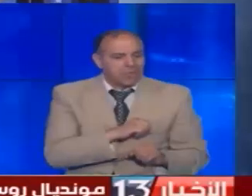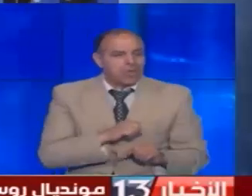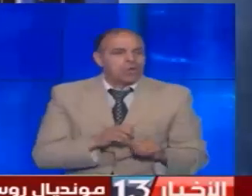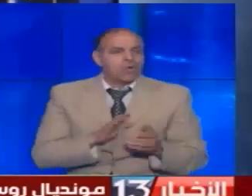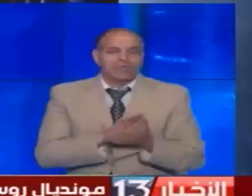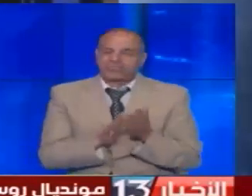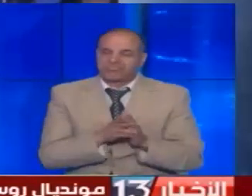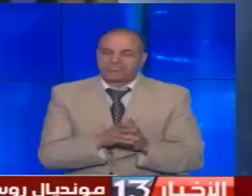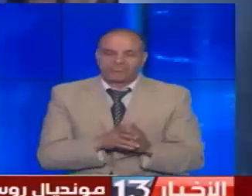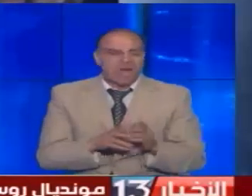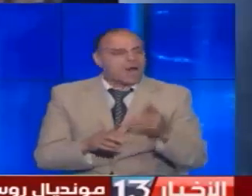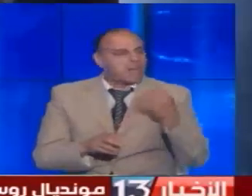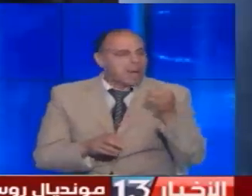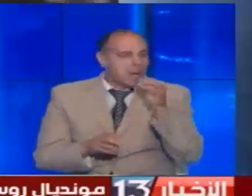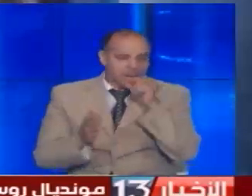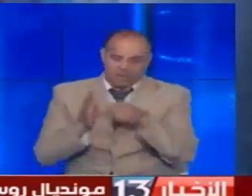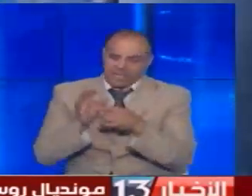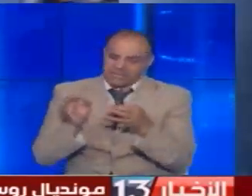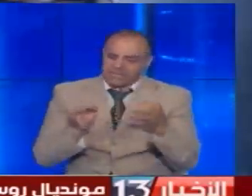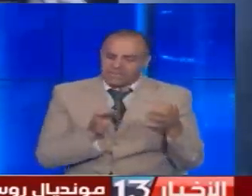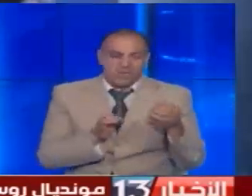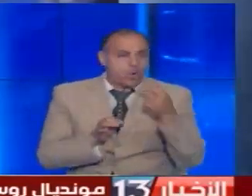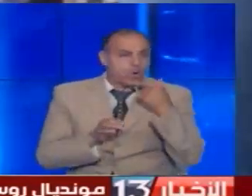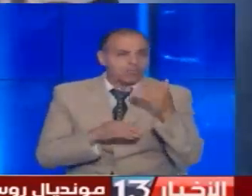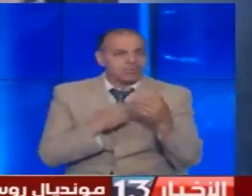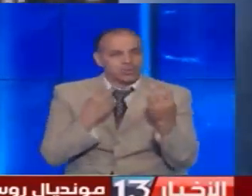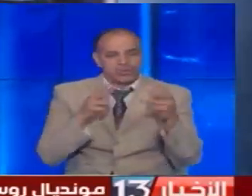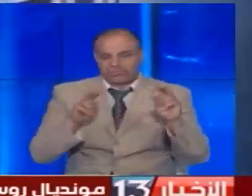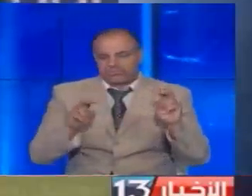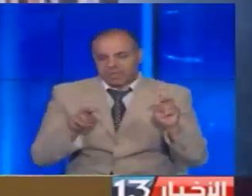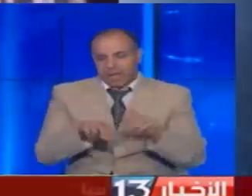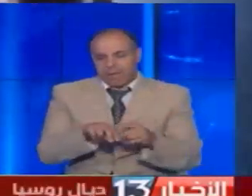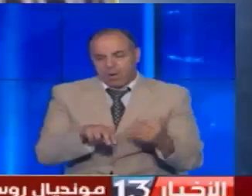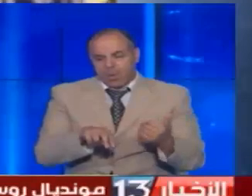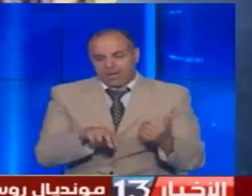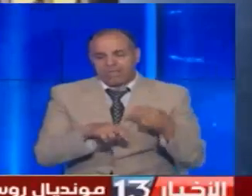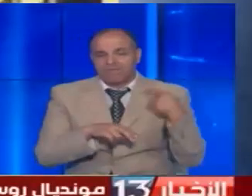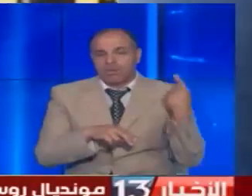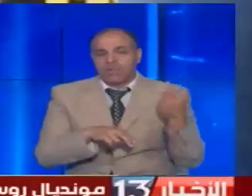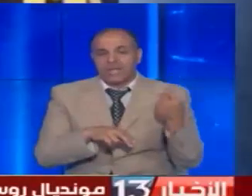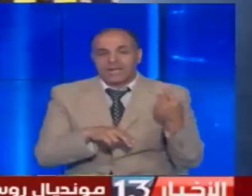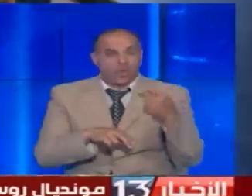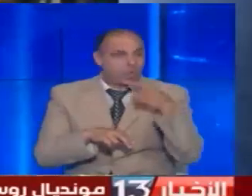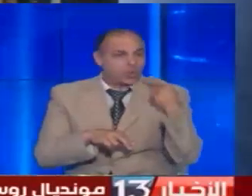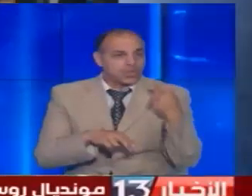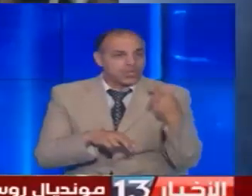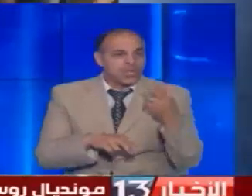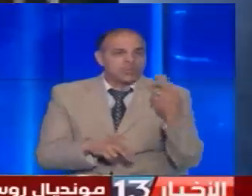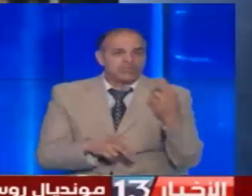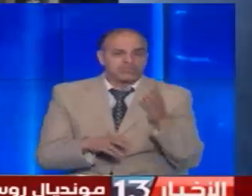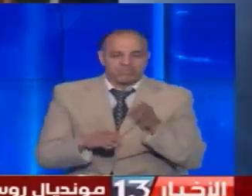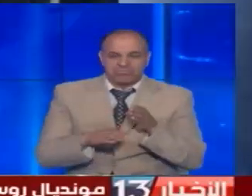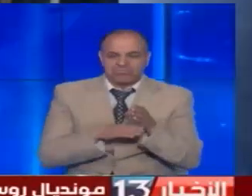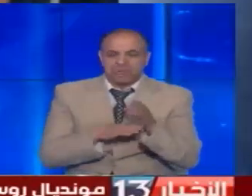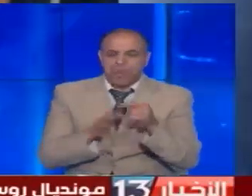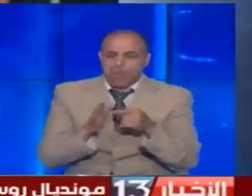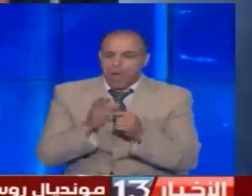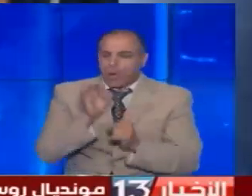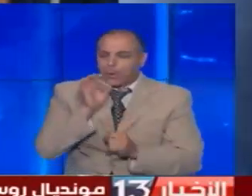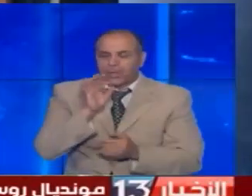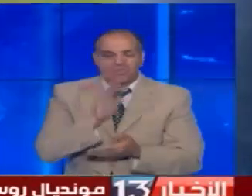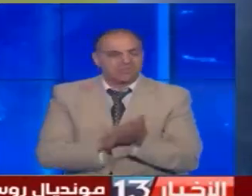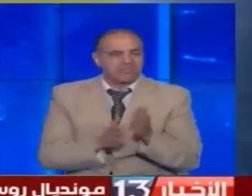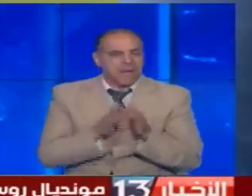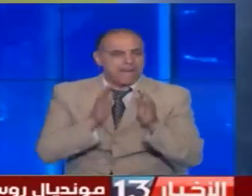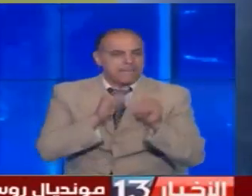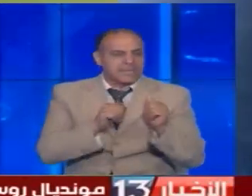لم يحصدا أي نقطة لتتوقف مسيرتهما مبكرا في المونديال بعد أن عجزا عن حصد أي نقطة في